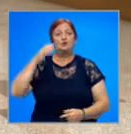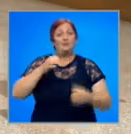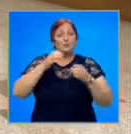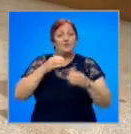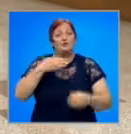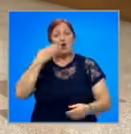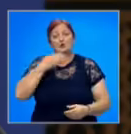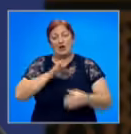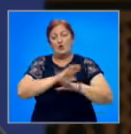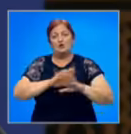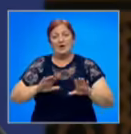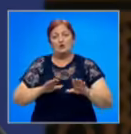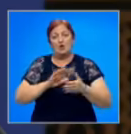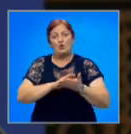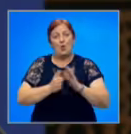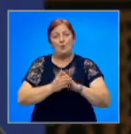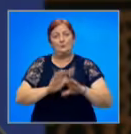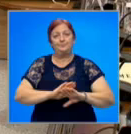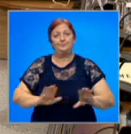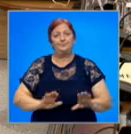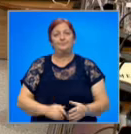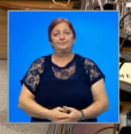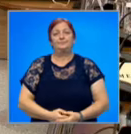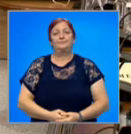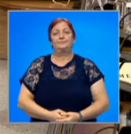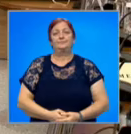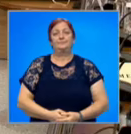Служебното правителство отчете свършеното.